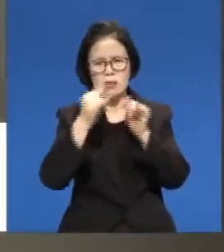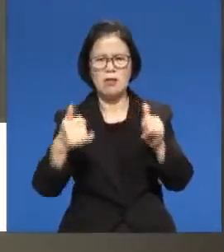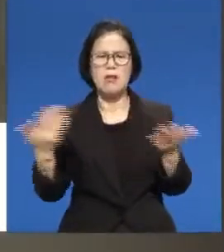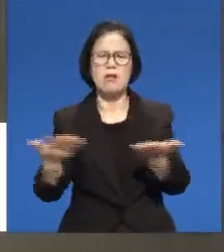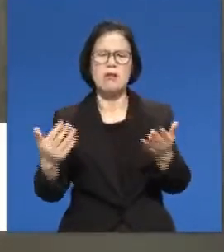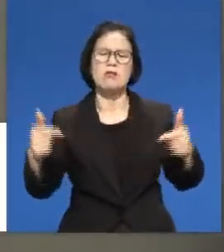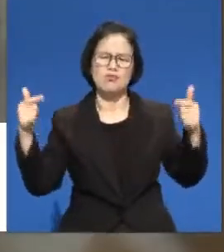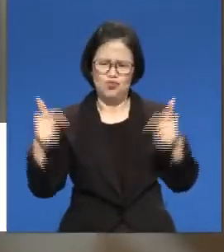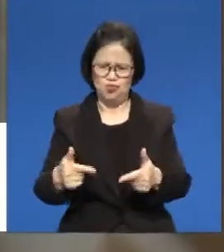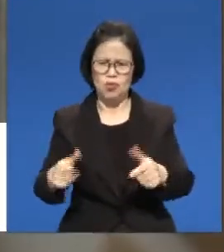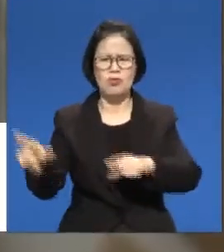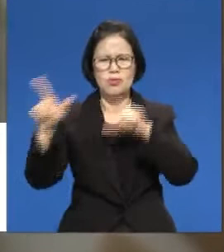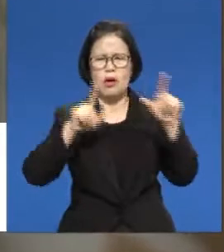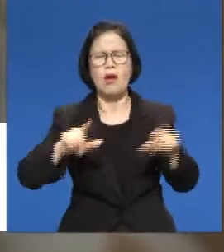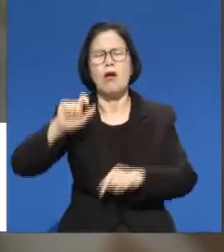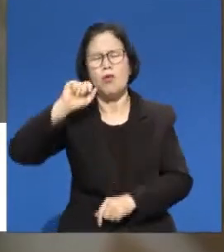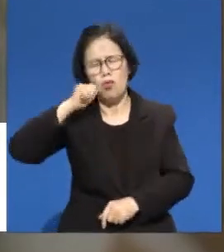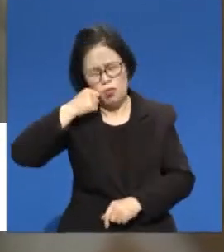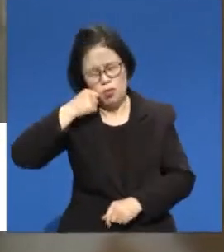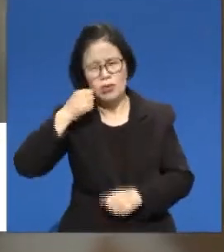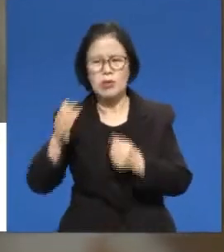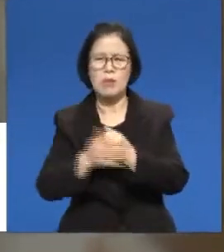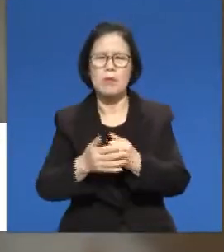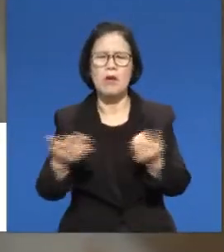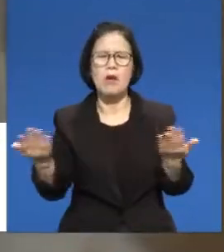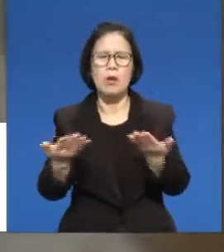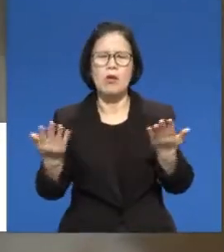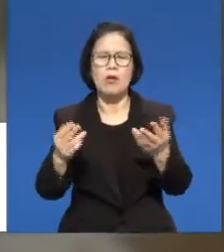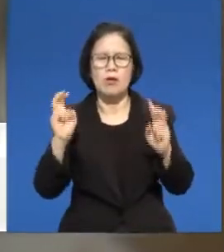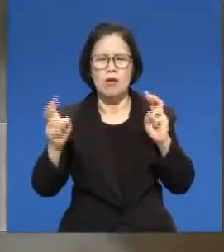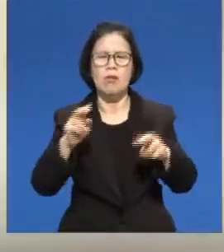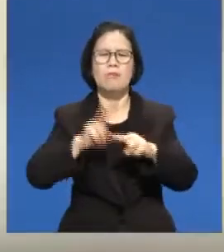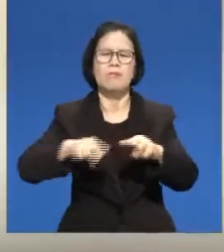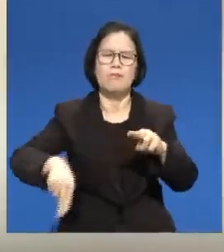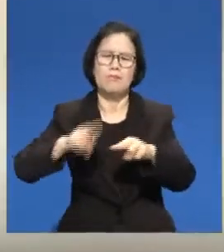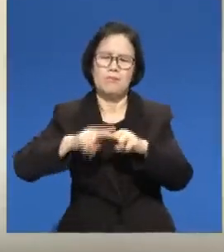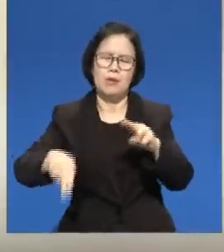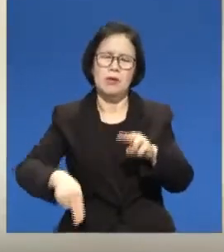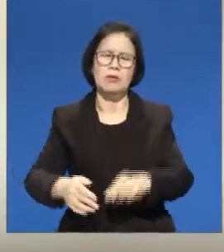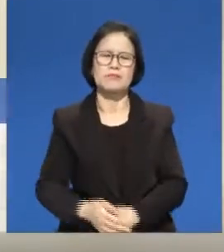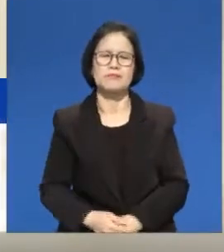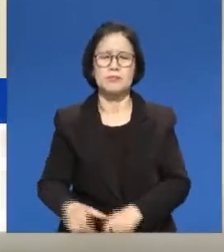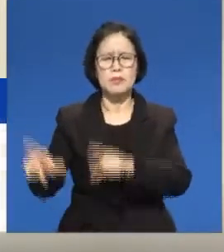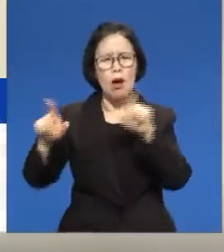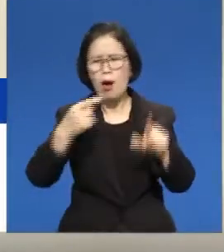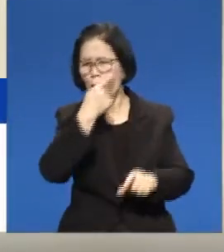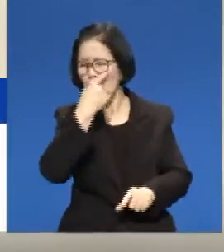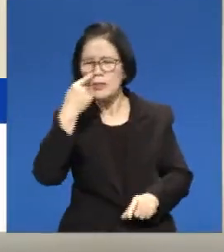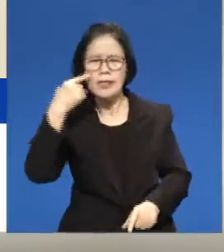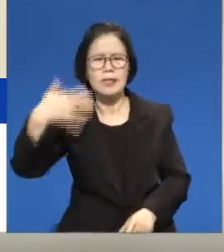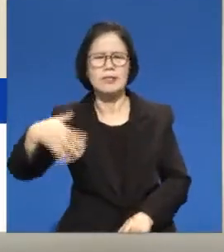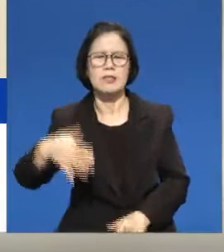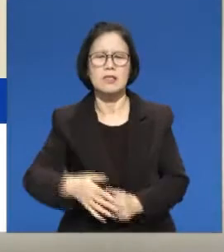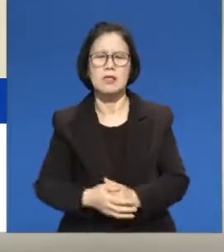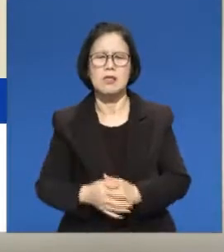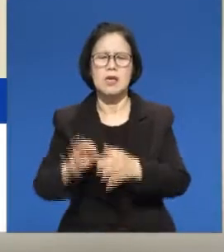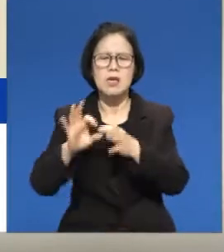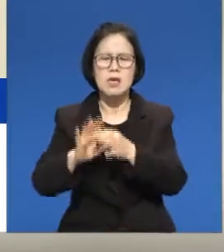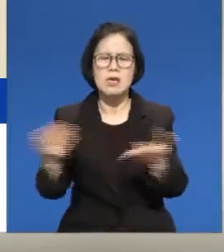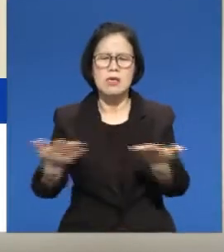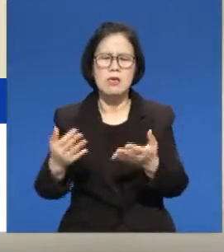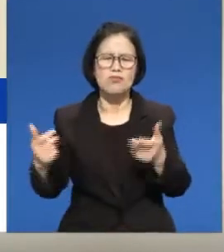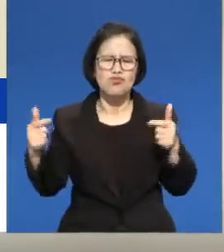생활고를 호소하다 회사를 나가는 일이 갈수록 빈번해지고 씁니다 최소 생활 거장 내 될까요 계속 즉 읊다 드리니까